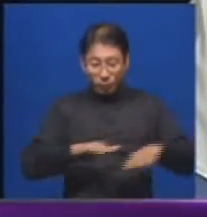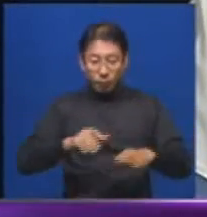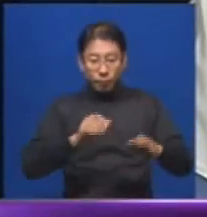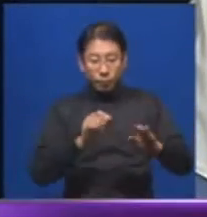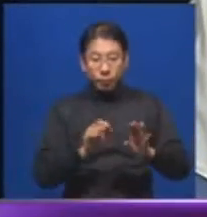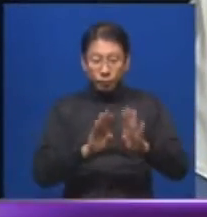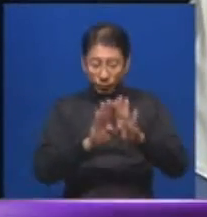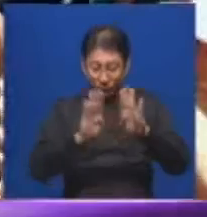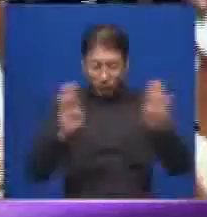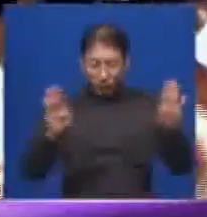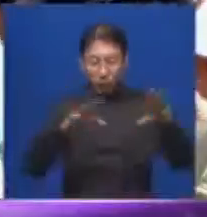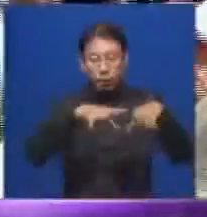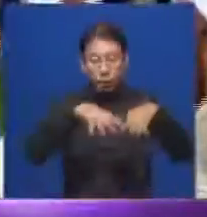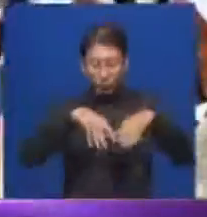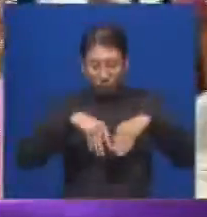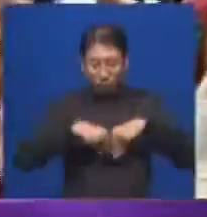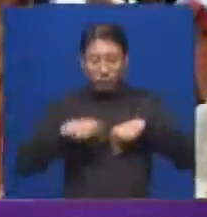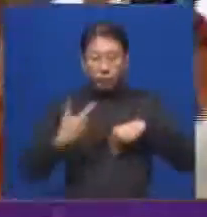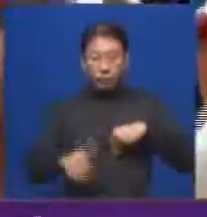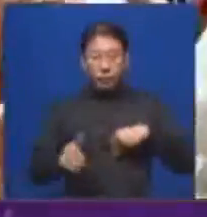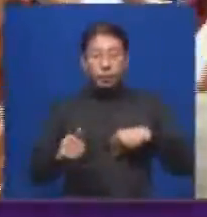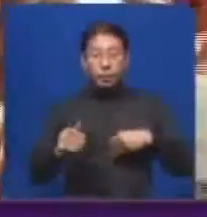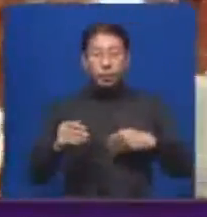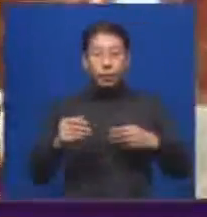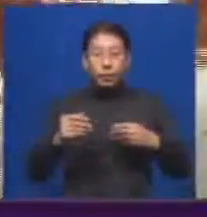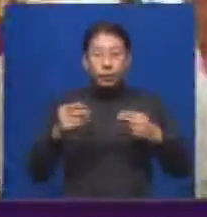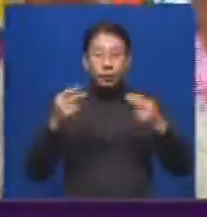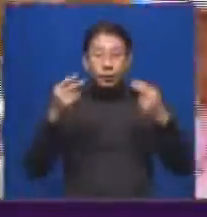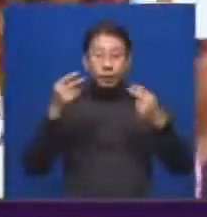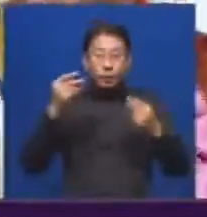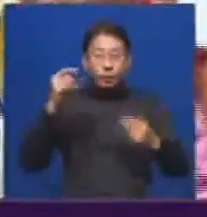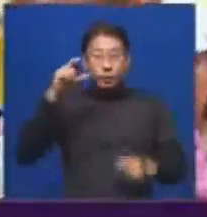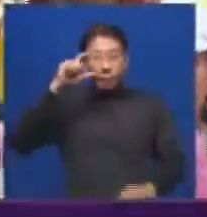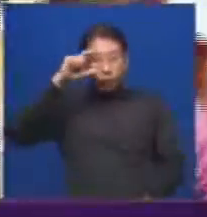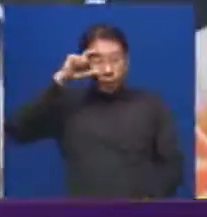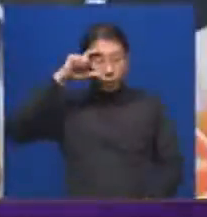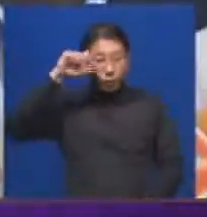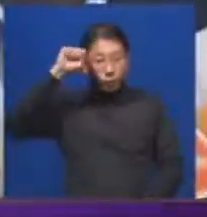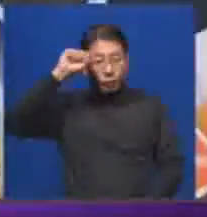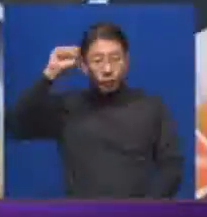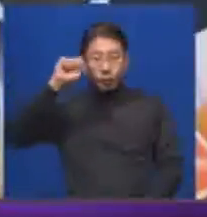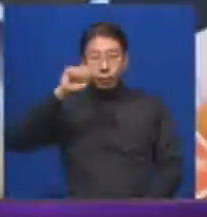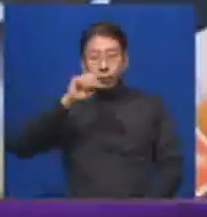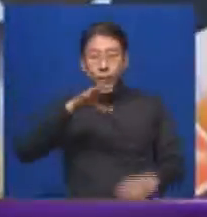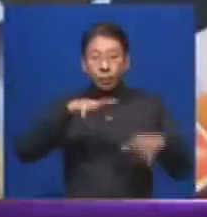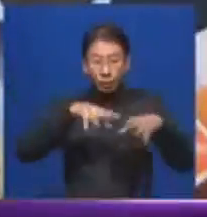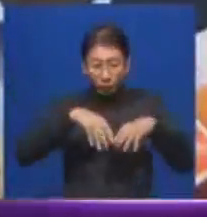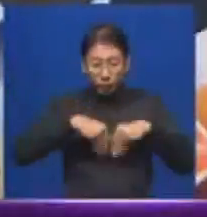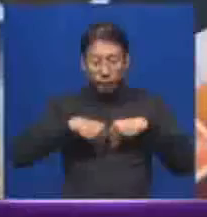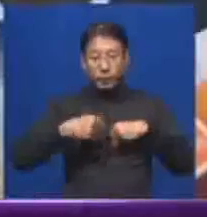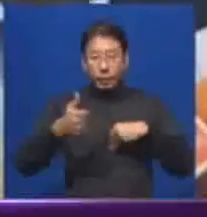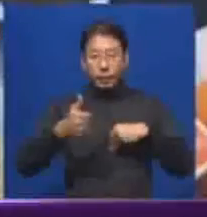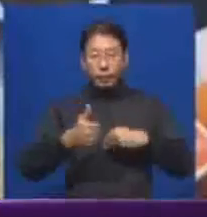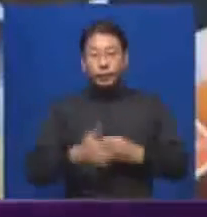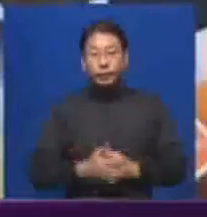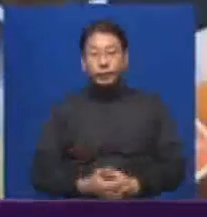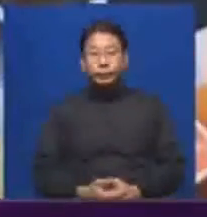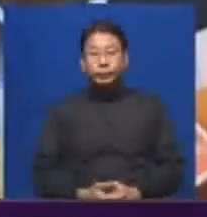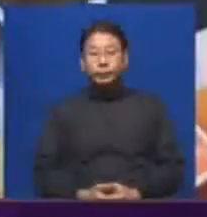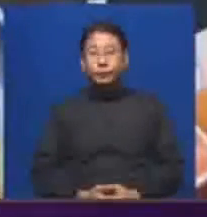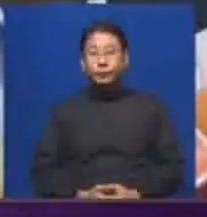แล้วแล้วก็หวังว่าข้อเสนอนี้นายสุเทพเทือกสุบรรณเลขาธิการกปปส.นั้นจะยอมรับได้ฟังเสียงคุณยิ่งลักษณ์ค่